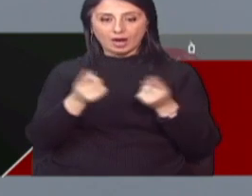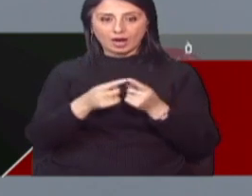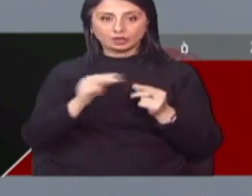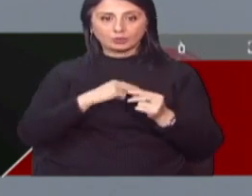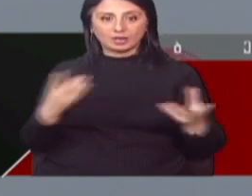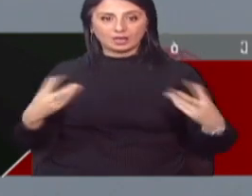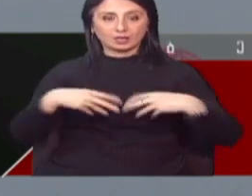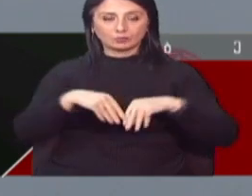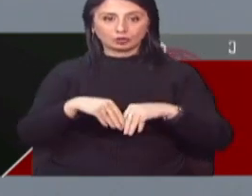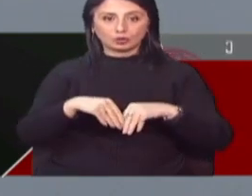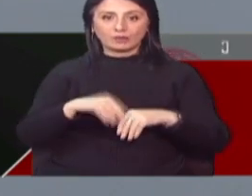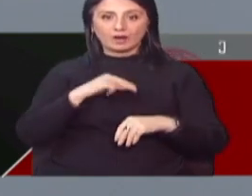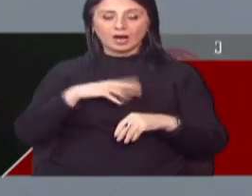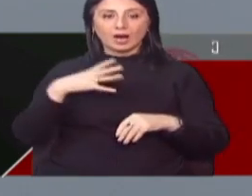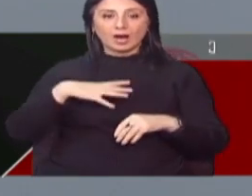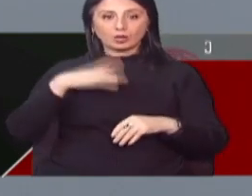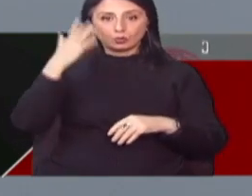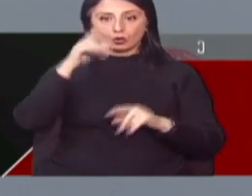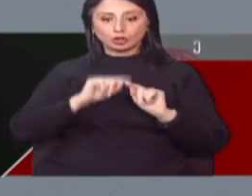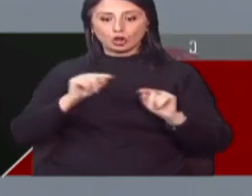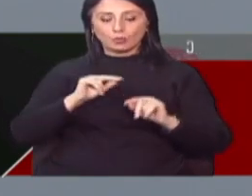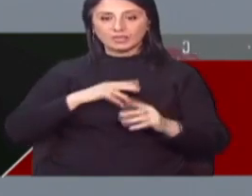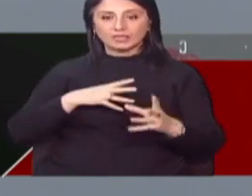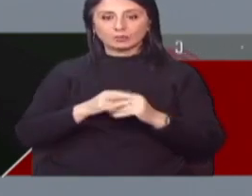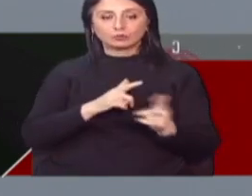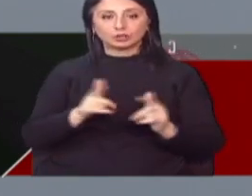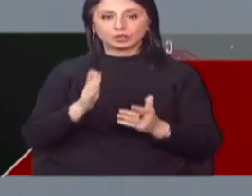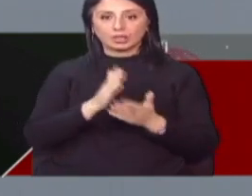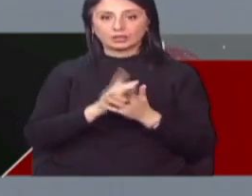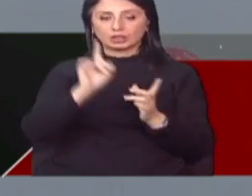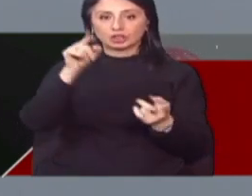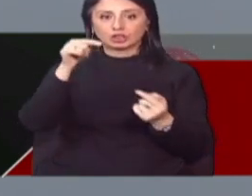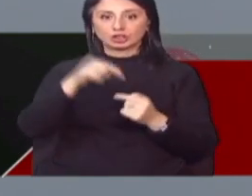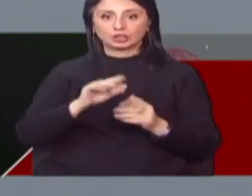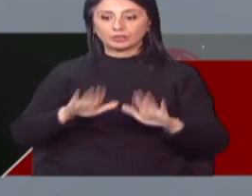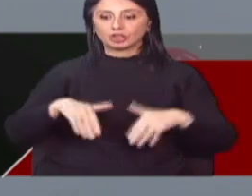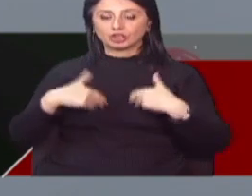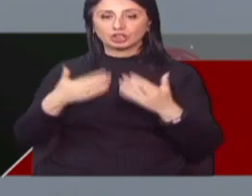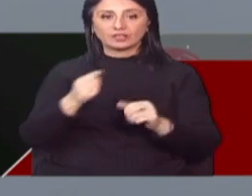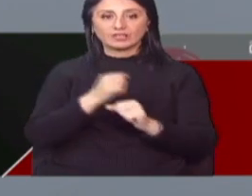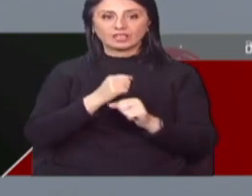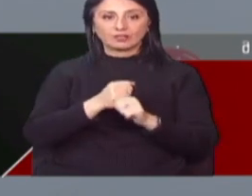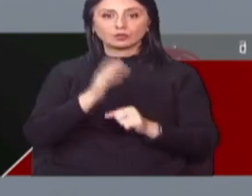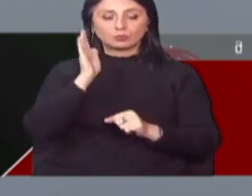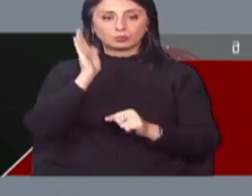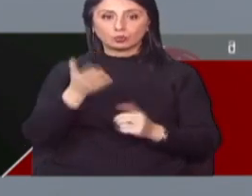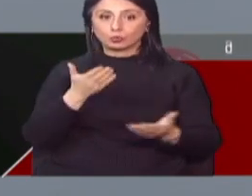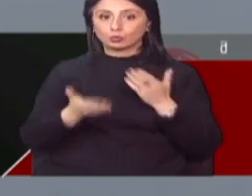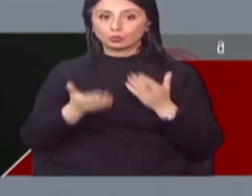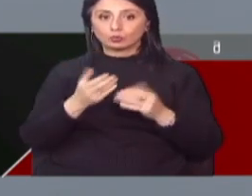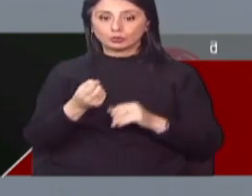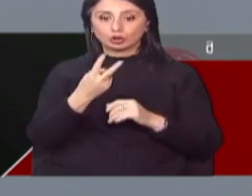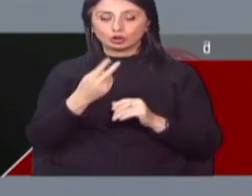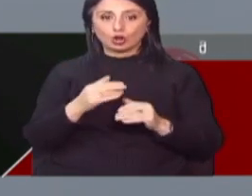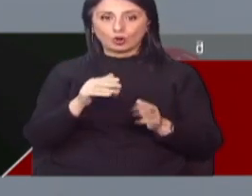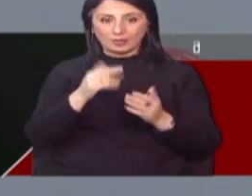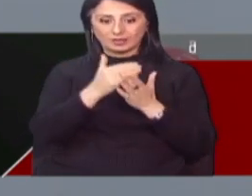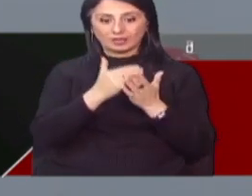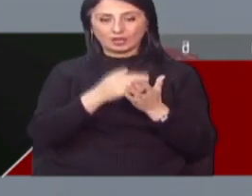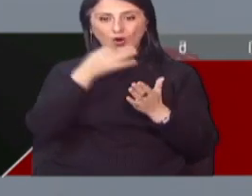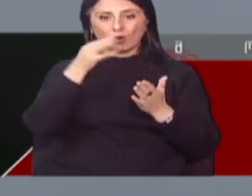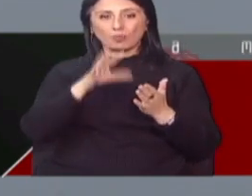Tanam, Șobloba. Cartulii oțne ba oponente pe tansamul șaudum zadarista, șesabamisi șetaua za bizgake teba sa capi repstunca. Tormeti punctis gamot